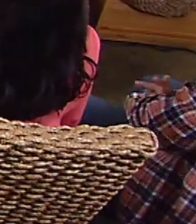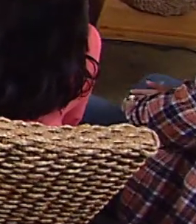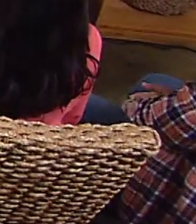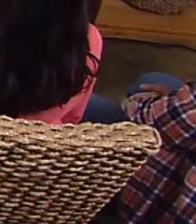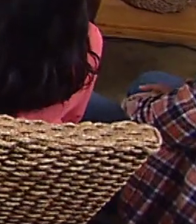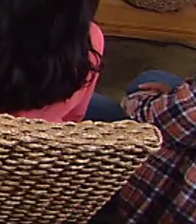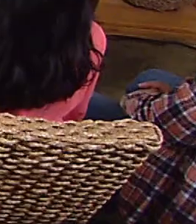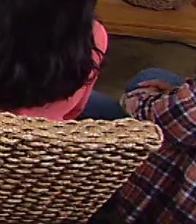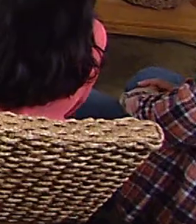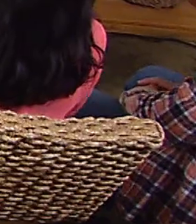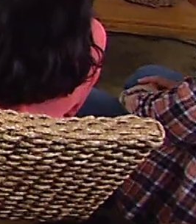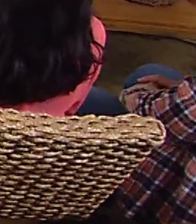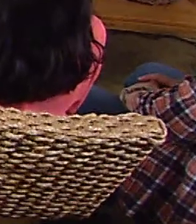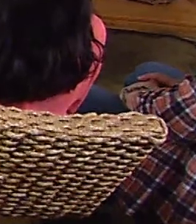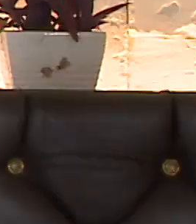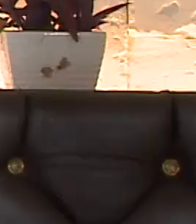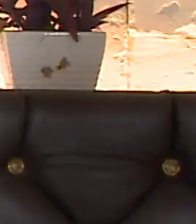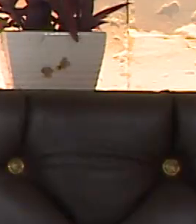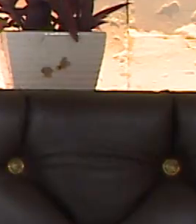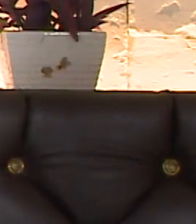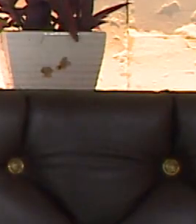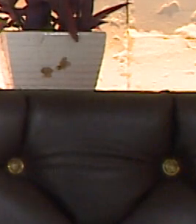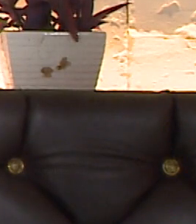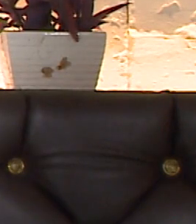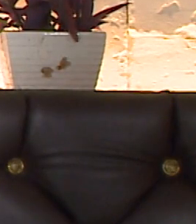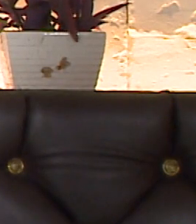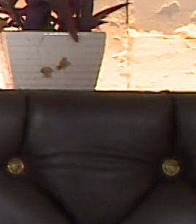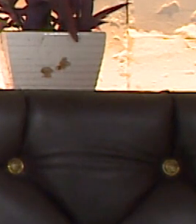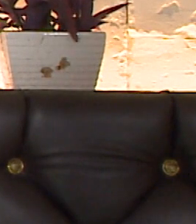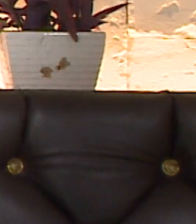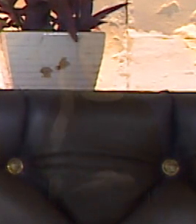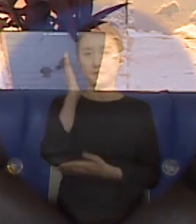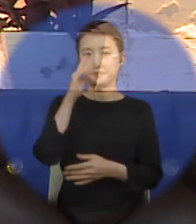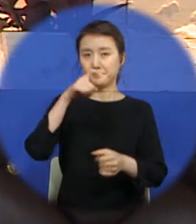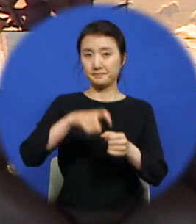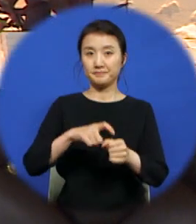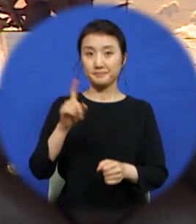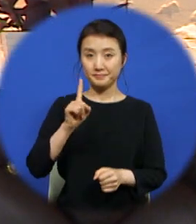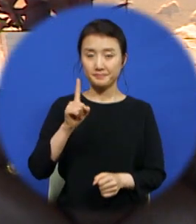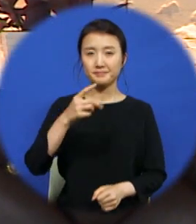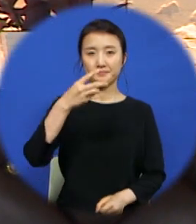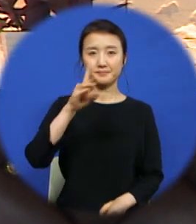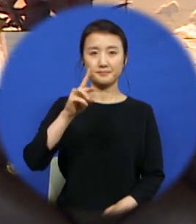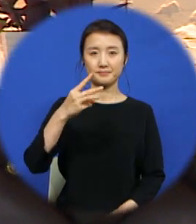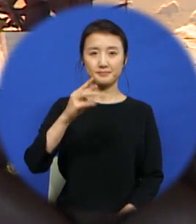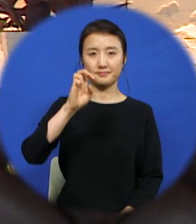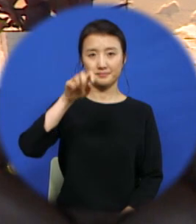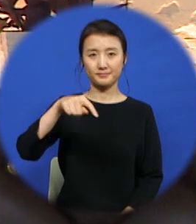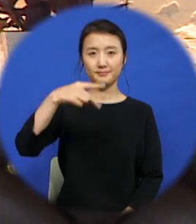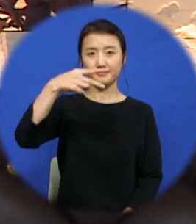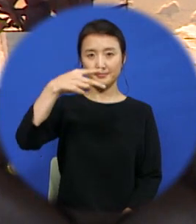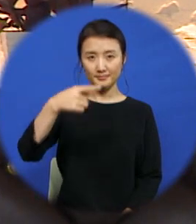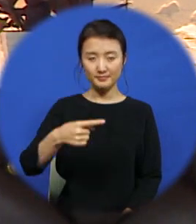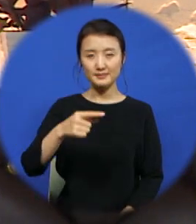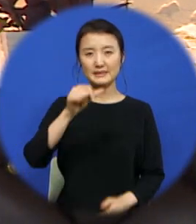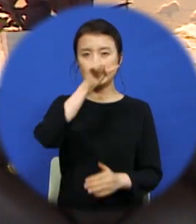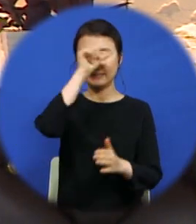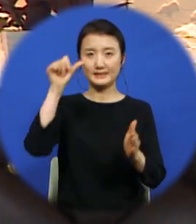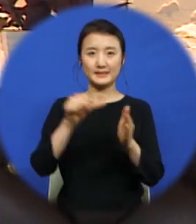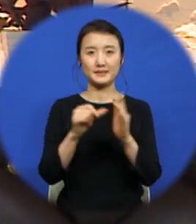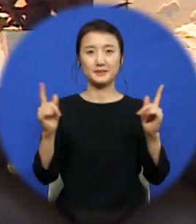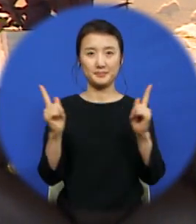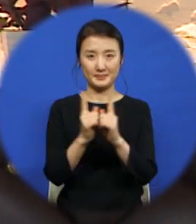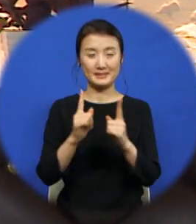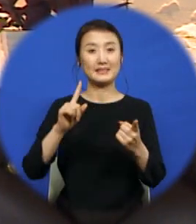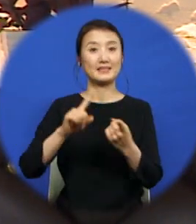자 여러분 오늘은 탈 무대에서 인생을 만나다 두번째 강령을 열매 드리도록 하겠습니다 여러분 잊지 마시기 바랍니다 저자